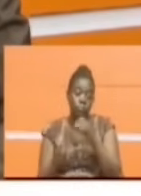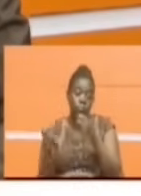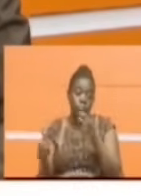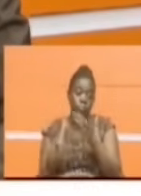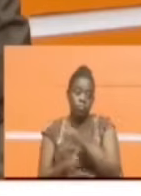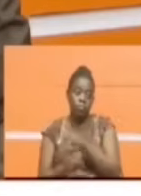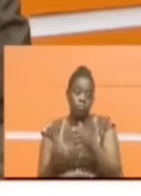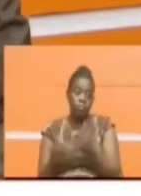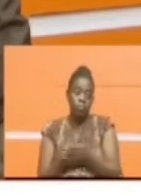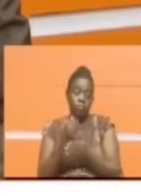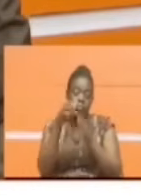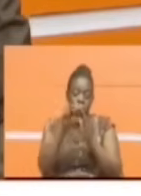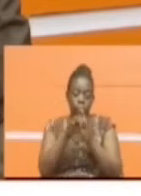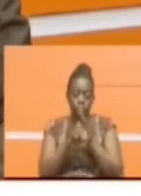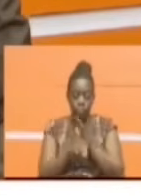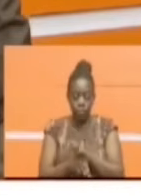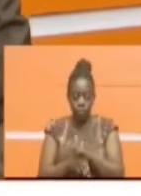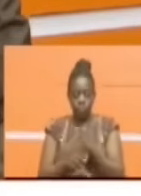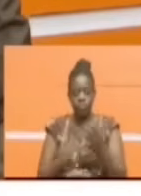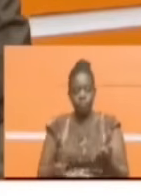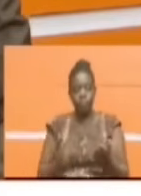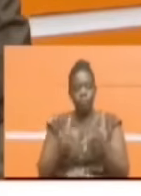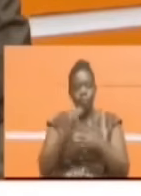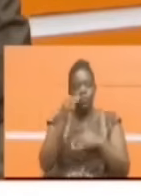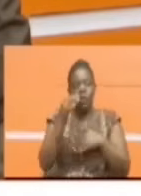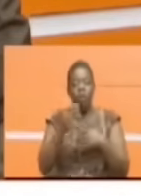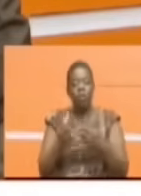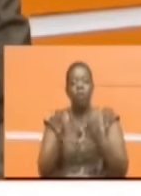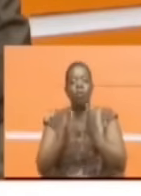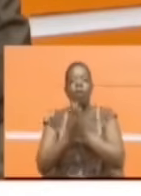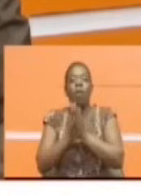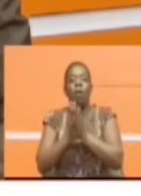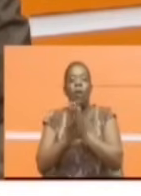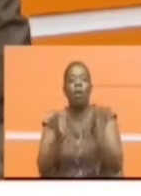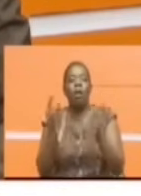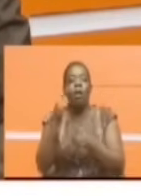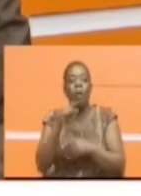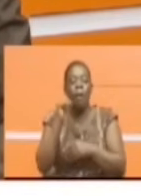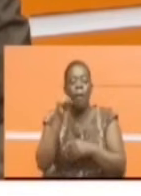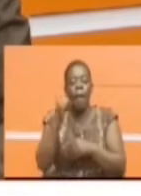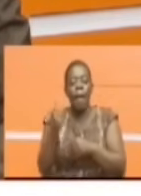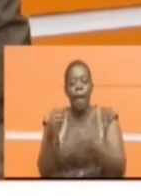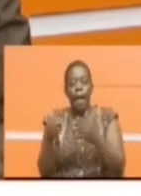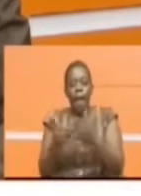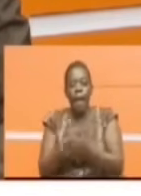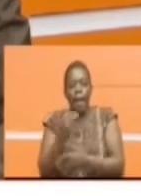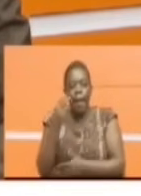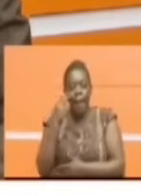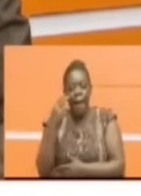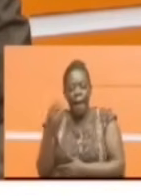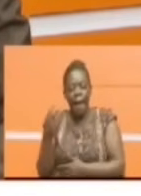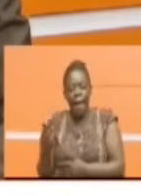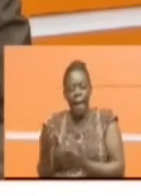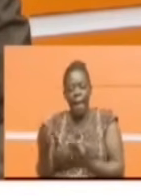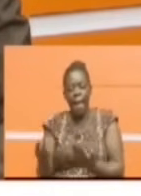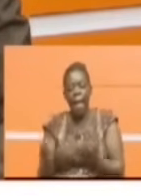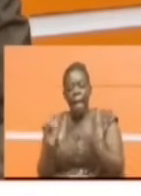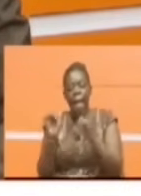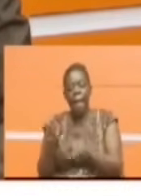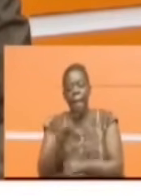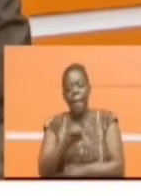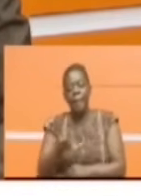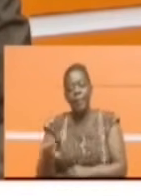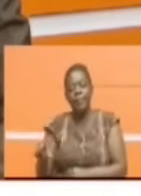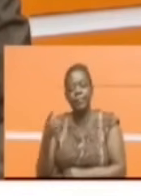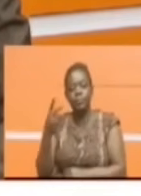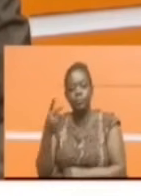wansi w'ensomesa empya. Omuko guno gufuluma mu butongole olunaku olw'enkya mu lupapula lwa New Vision nga gwakumala weeks